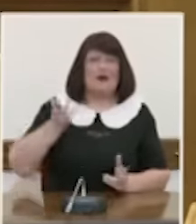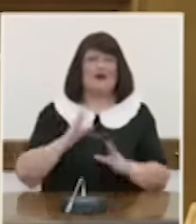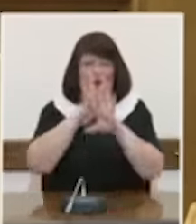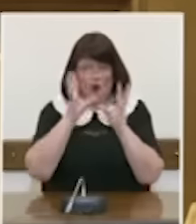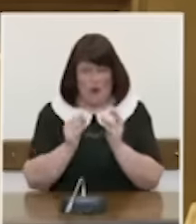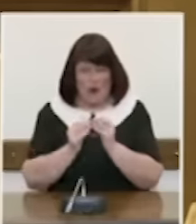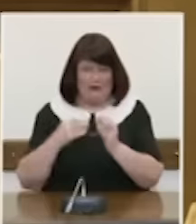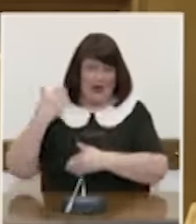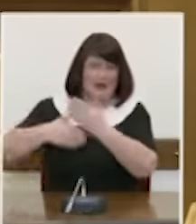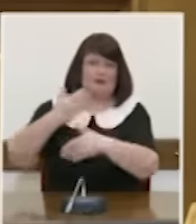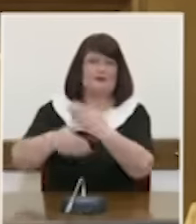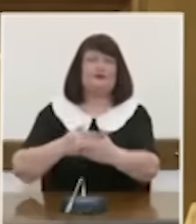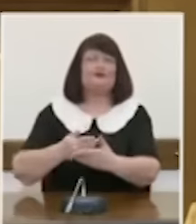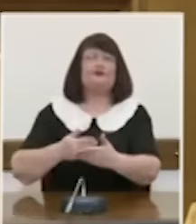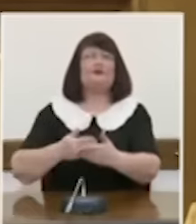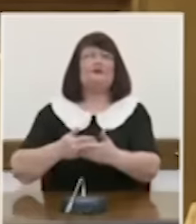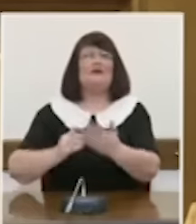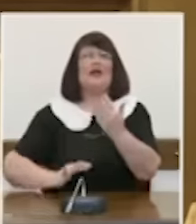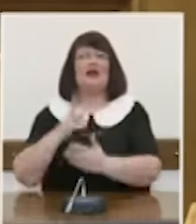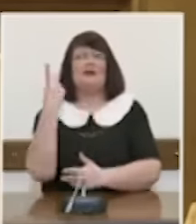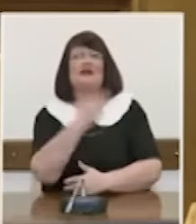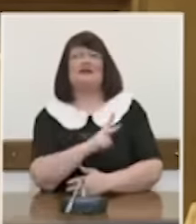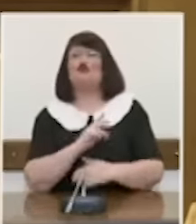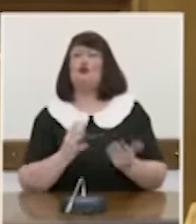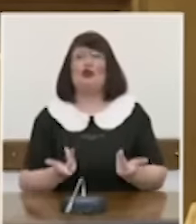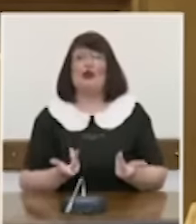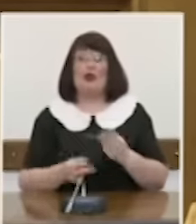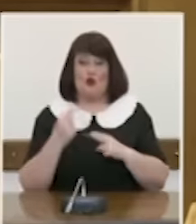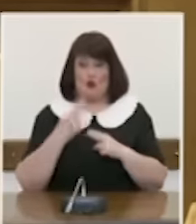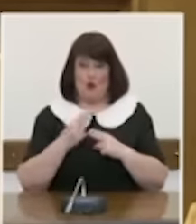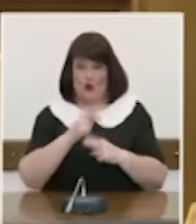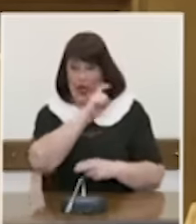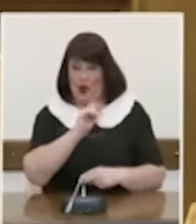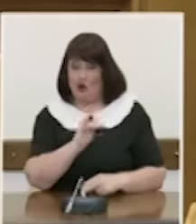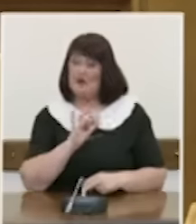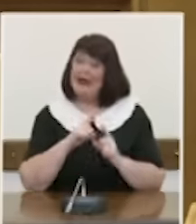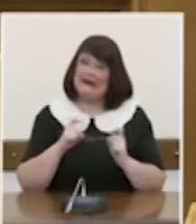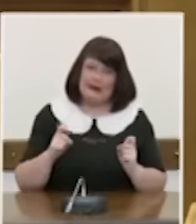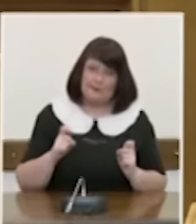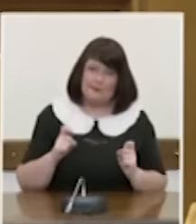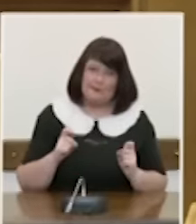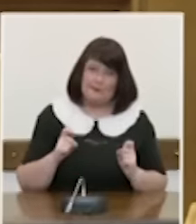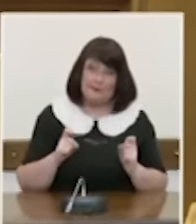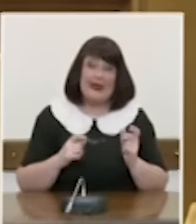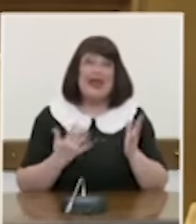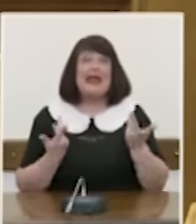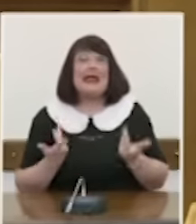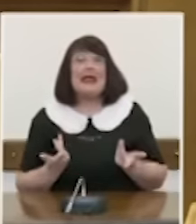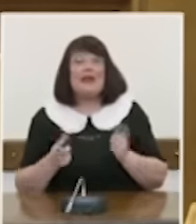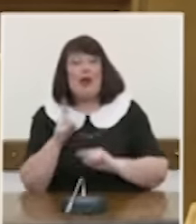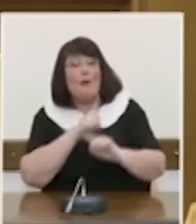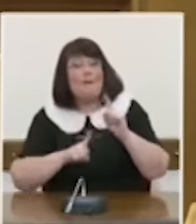χρόνια αυτής της ανάπτυξής σας? Το κρίσιμο ερώτημα συνεπώς είναι για ποιον είναι